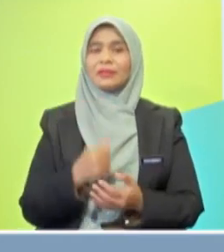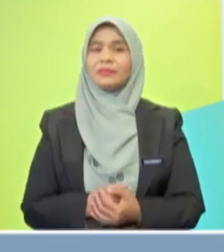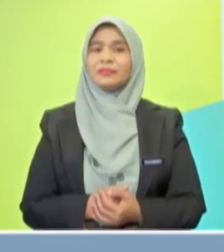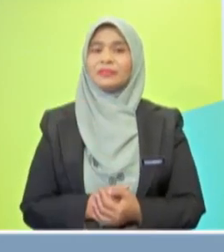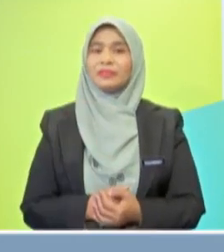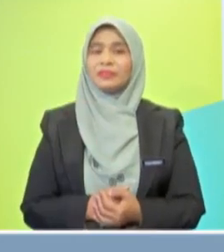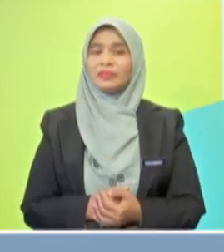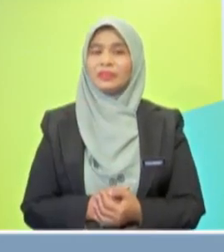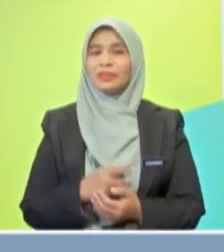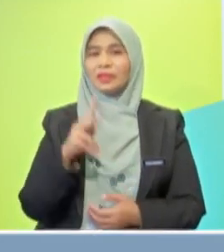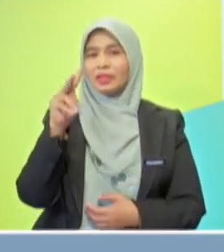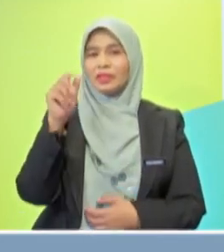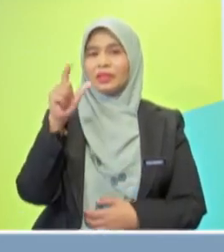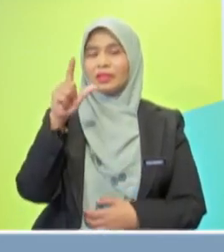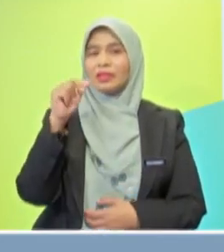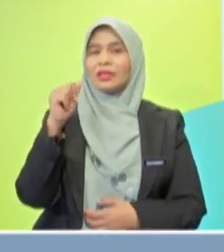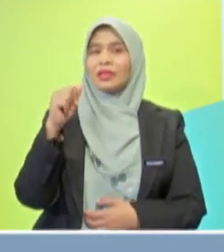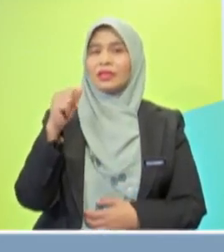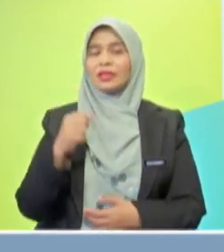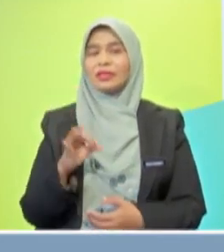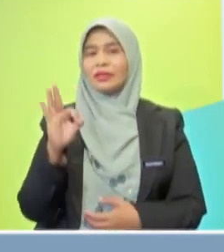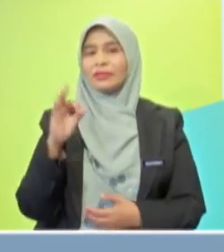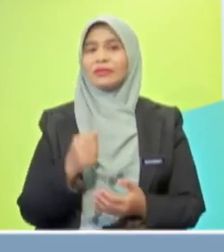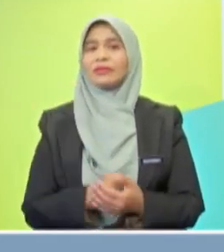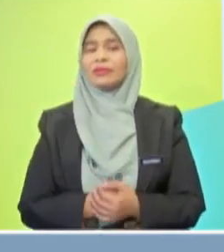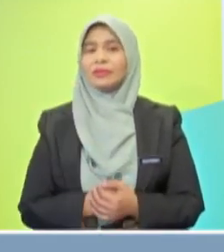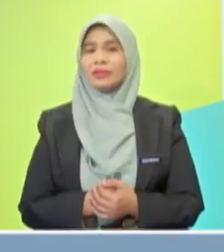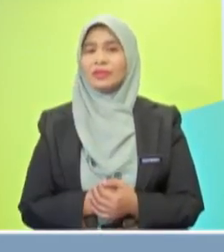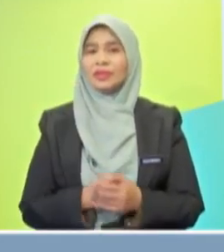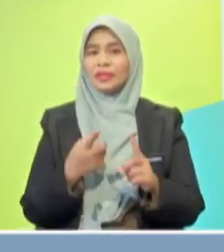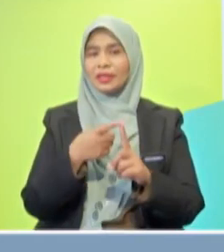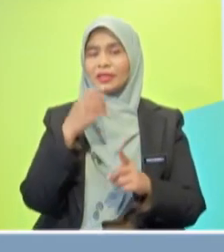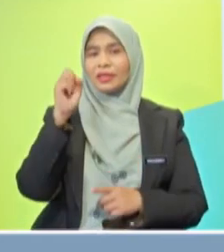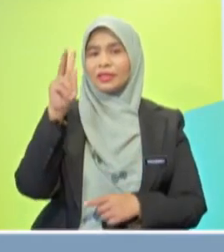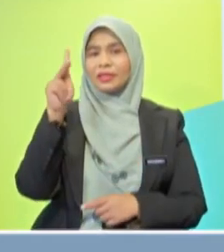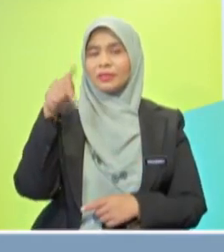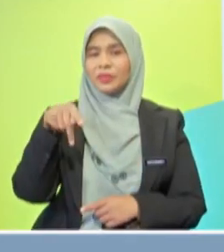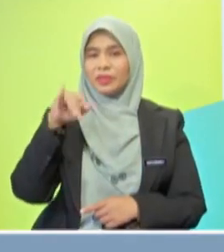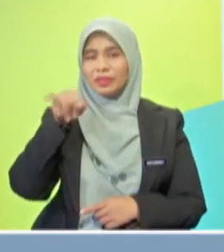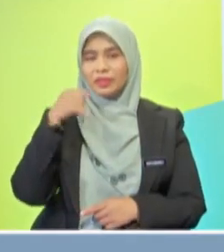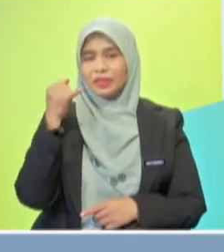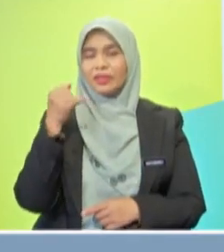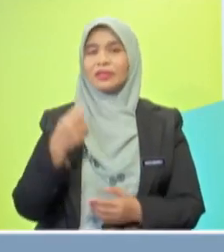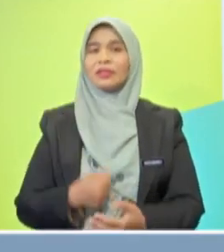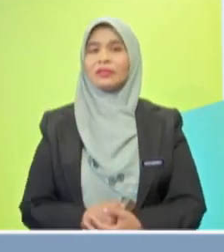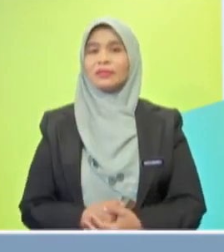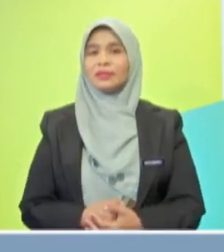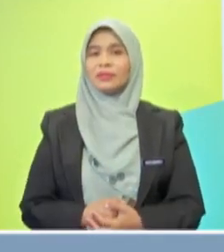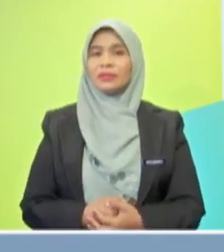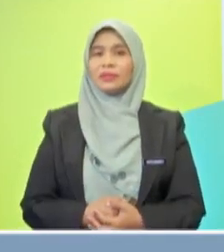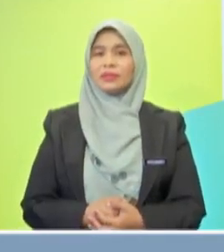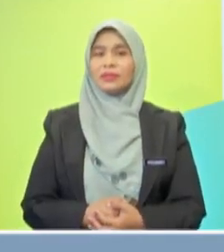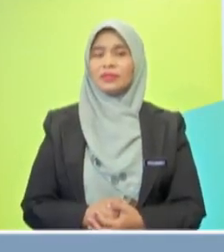ialah Khalif Lut Imran bin Ahmad Farhan dari SK Putrajaya Presin